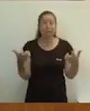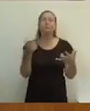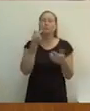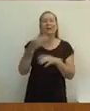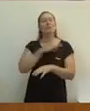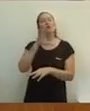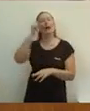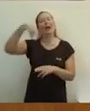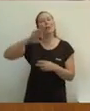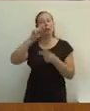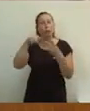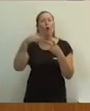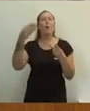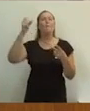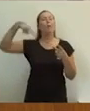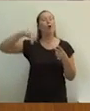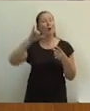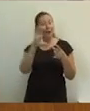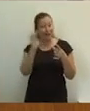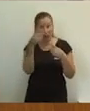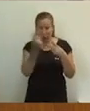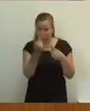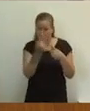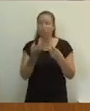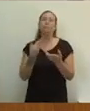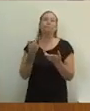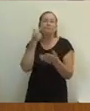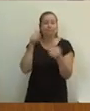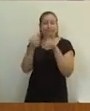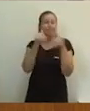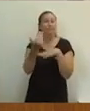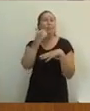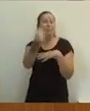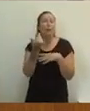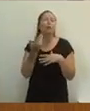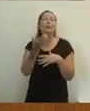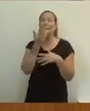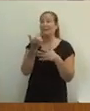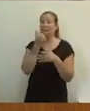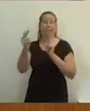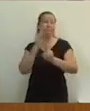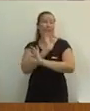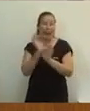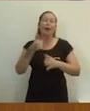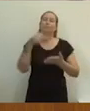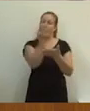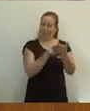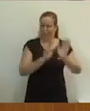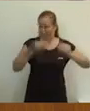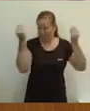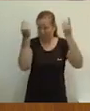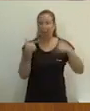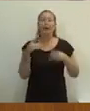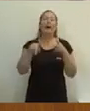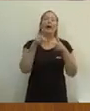Cantó i a la senyora Bonic, i que, si m'ho permeten, en la major brevetat possible, la llegiré. Querido senyor Cantó i senyora